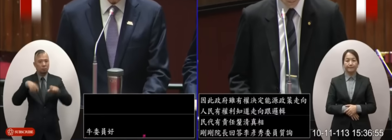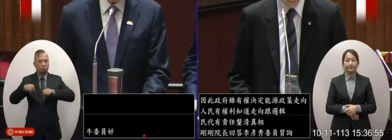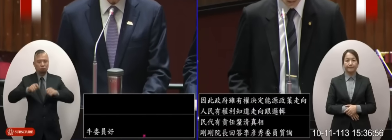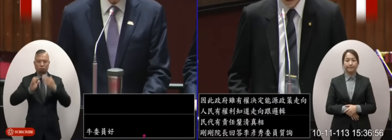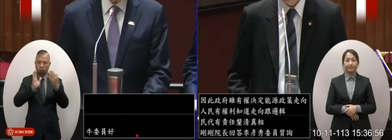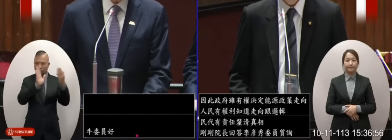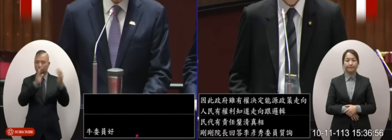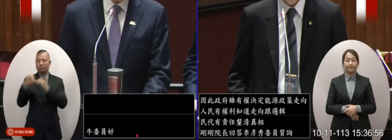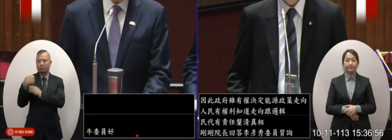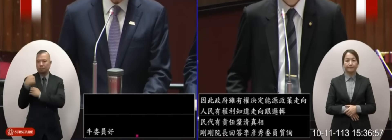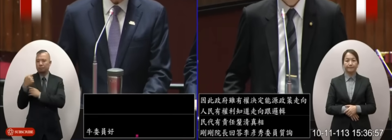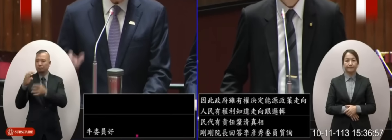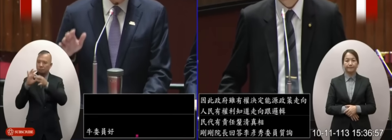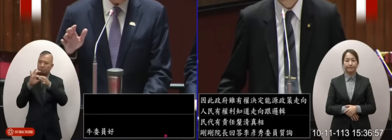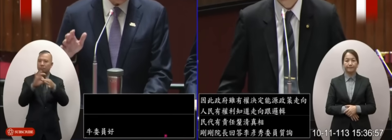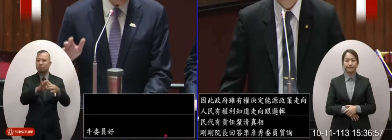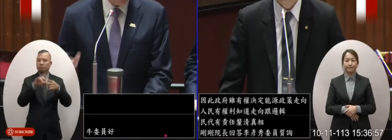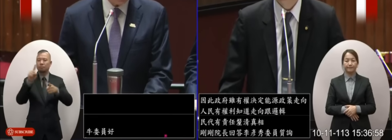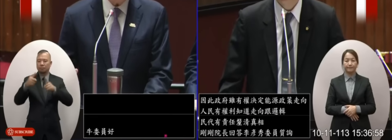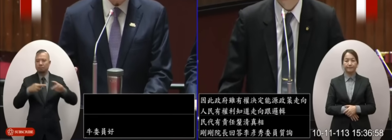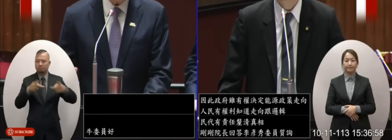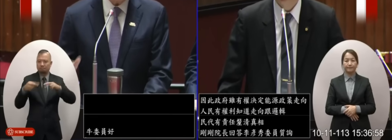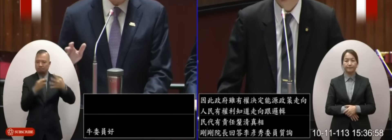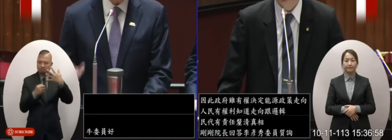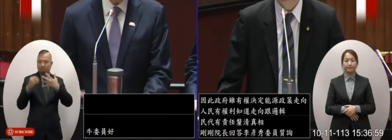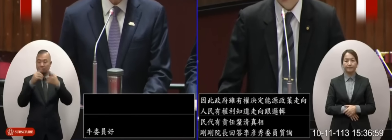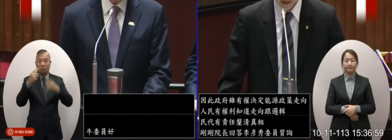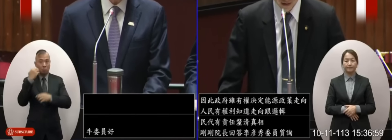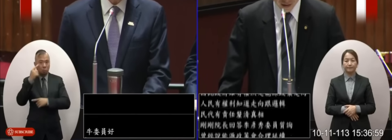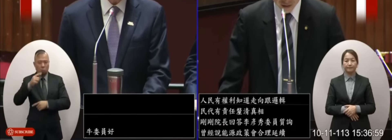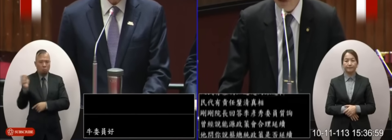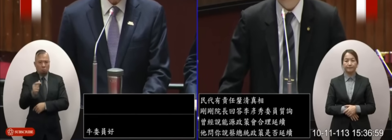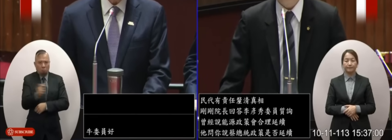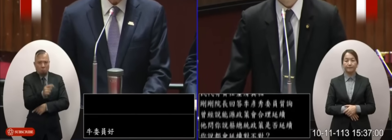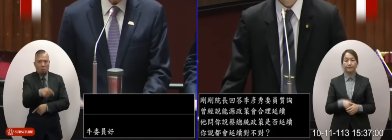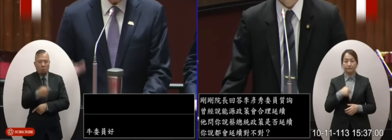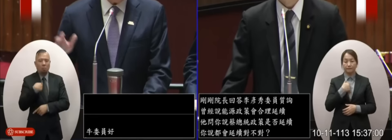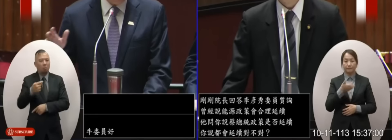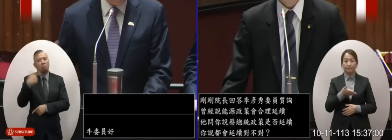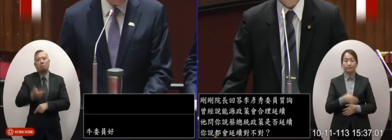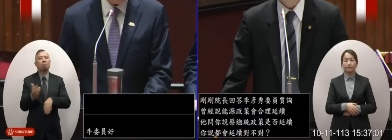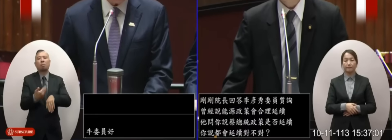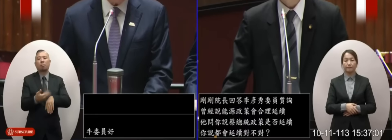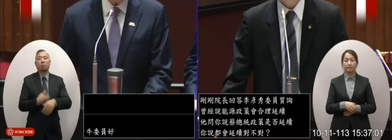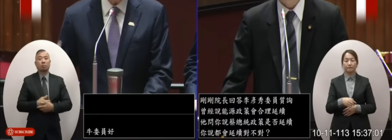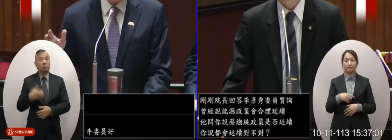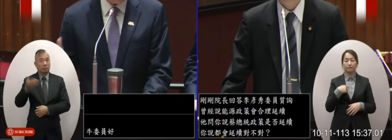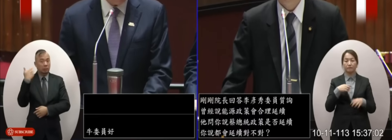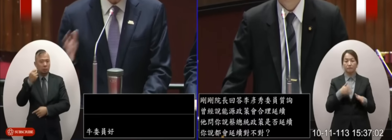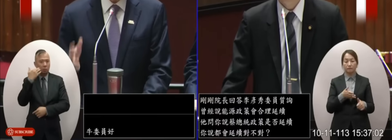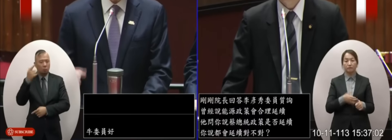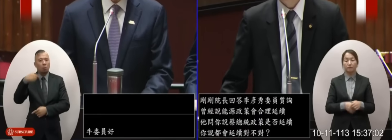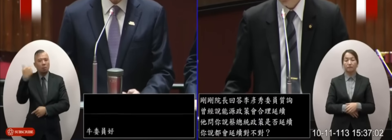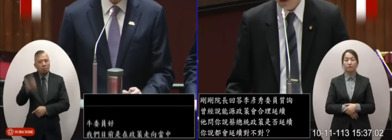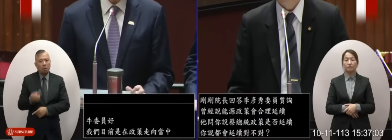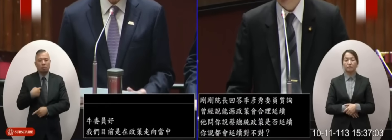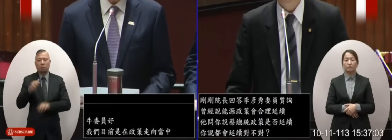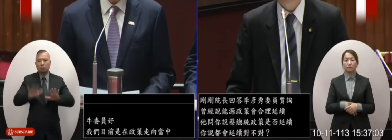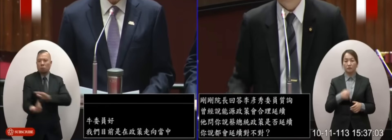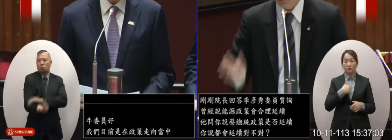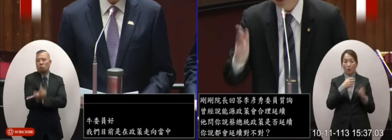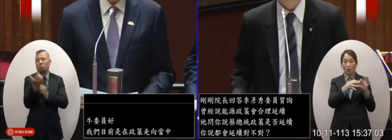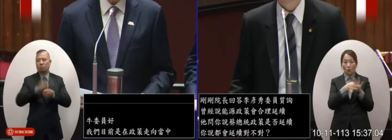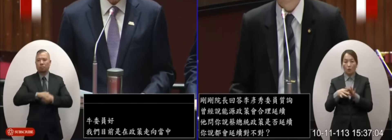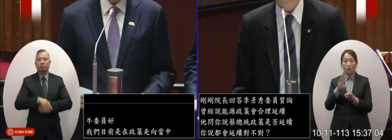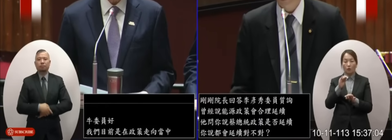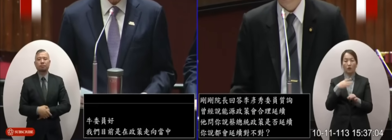当中继续更精进，该发展更快的我们绝对不会怠慢。 真的吗？ 以前慢下来的我们希望把它补上来。 你真的有